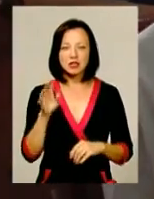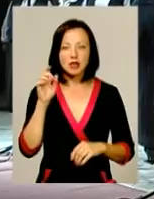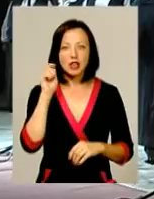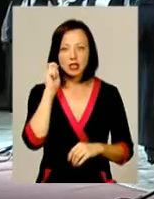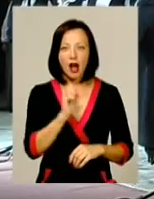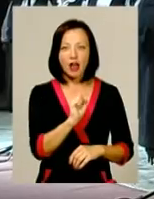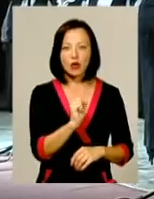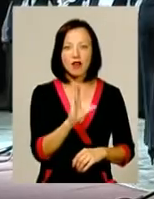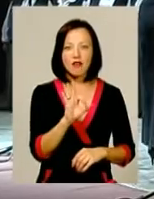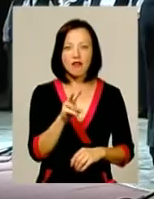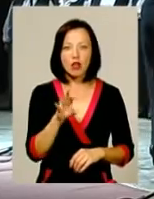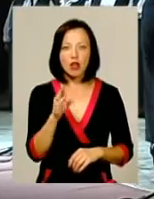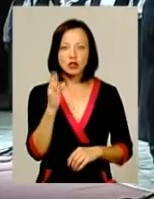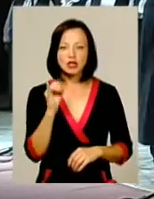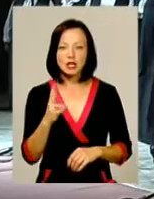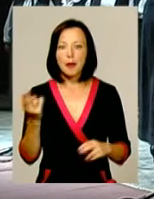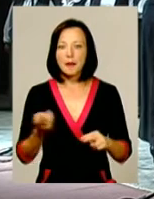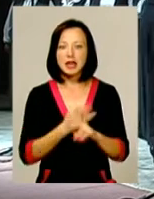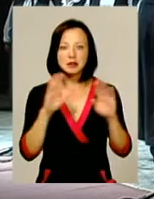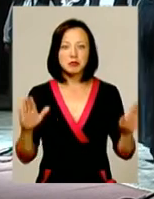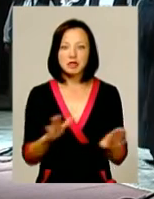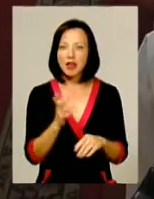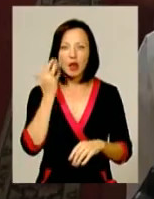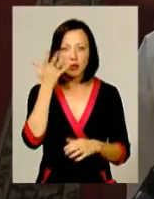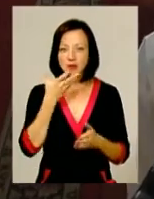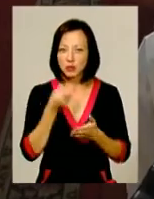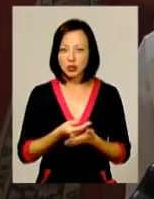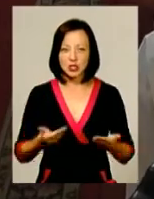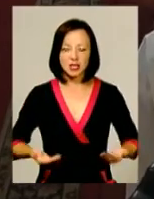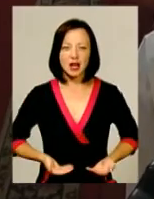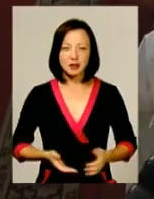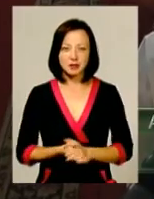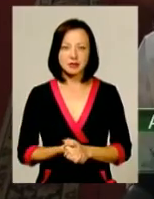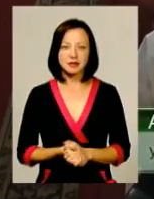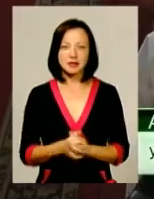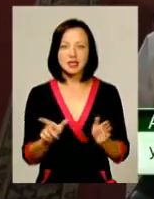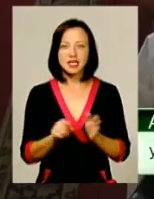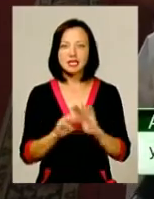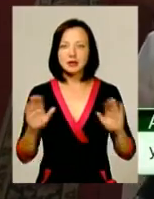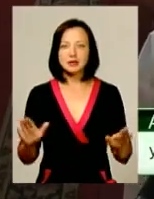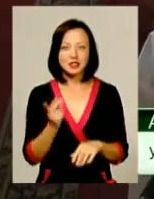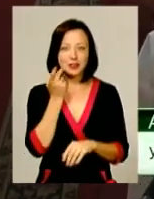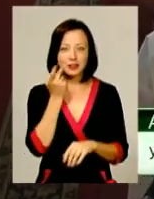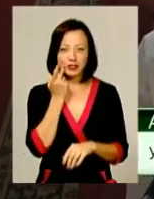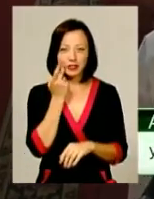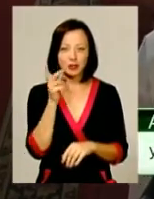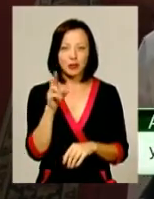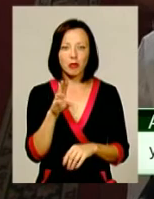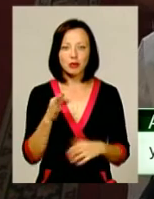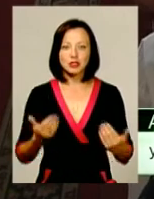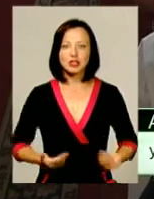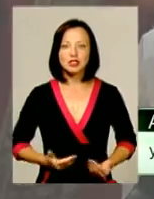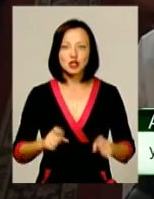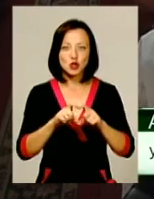Анатолій Волошин. Каже, без пісні не уявляє свого життя. З піснею завжди по житті йшов. З